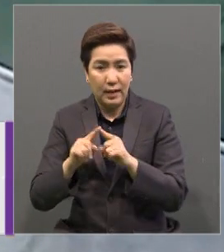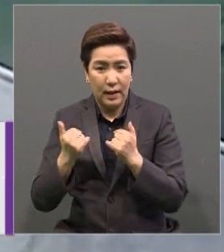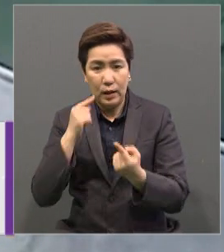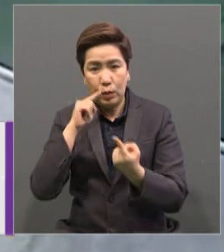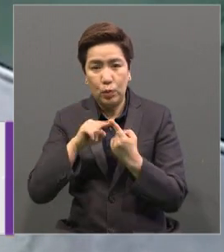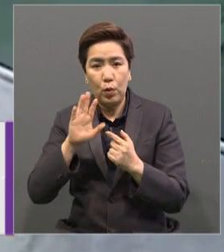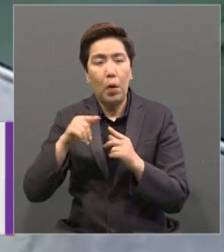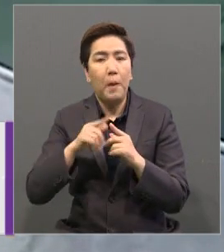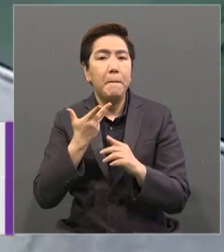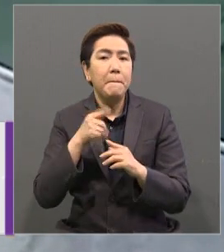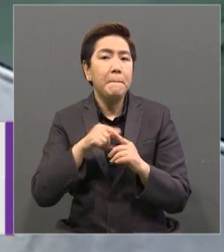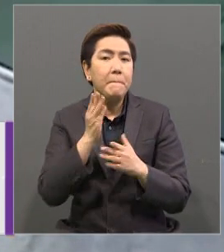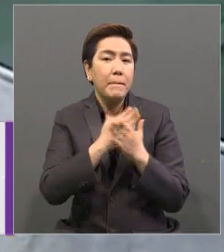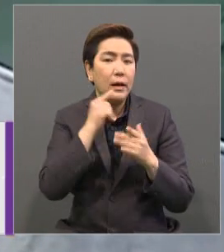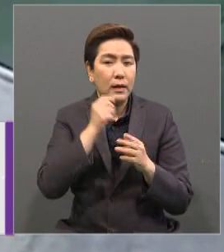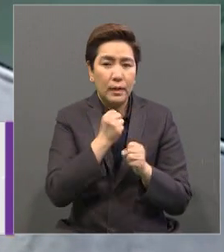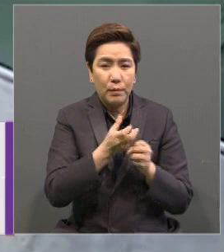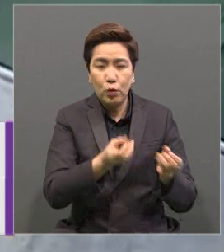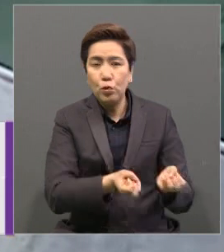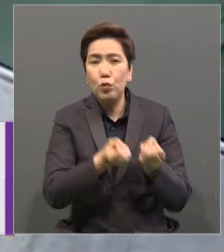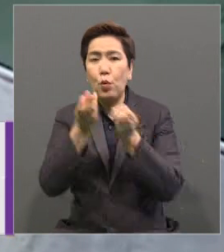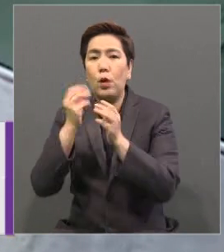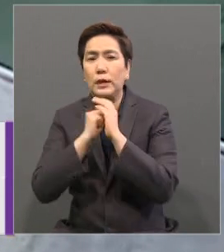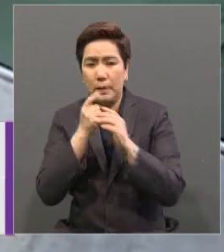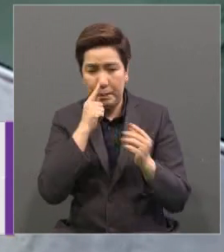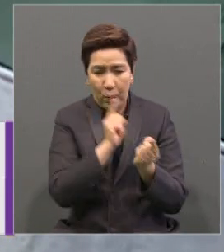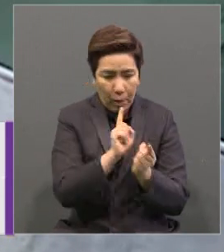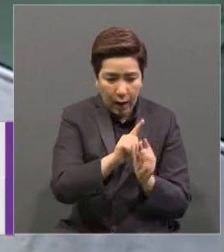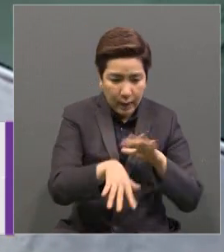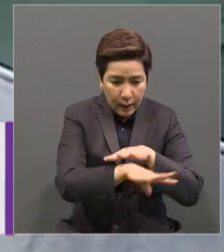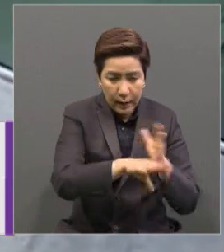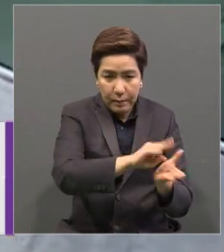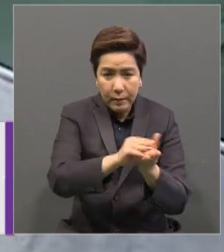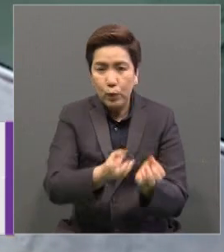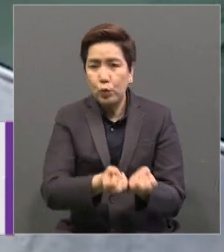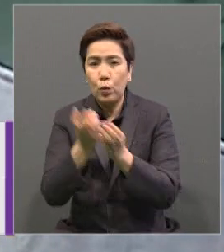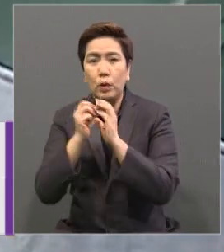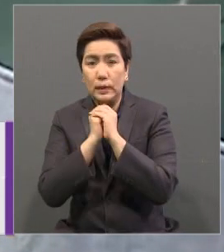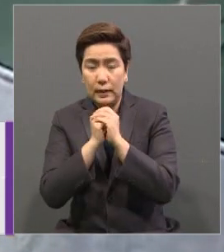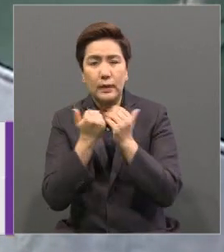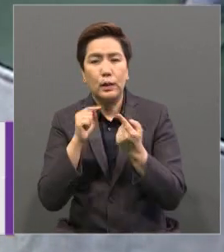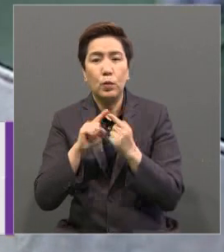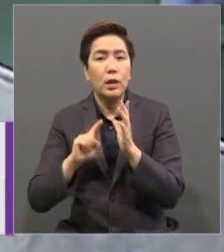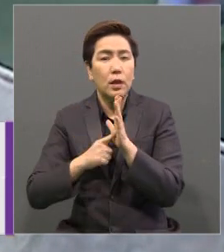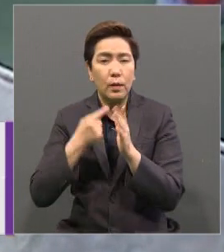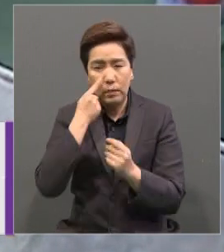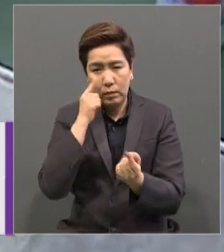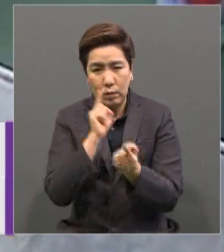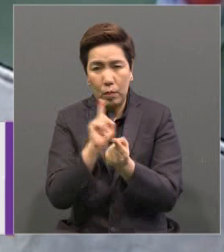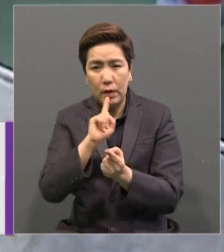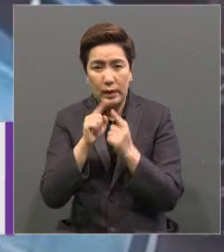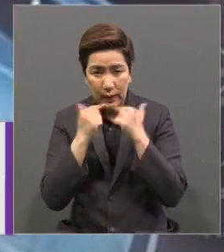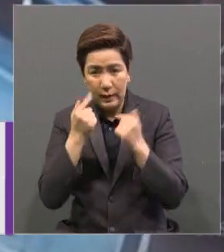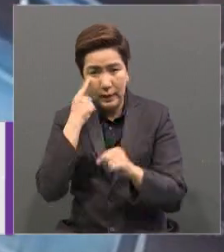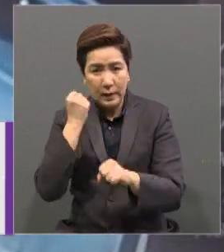ในพื้นที่สภ.บางแม่นางไปส่งมอบให้ทางการจีนอย่างที่เรียนไปค่ะทางผบ.ตร.เนี่ยบอกว่าเบื้องต้นมีแนวโน้มสูงที่จะ